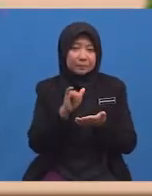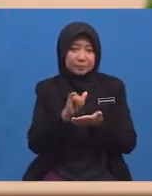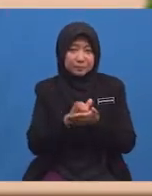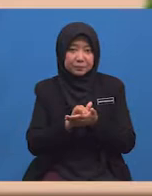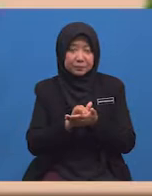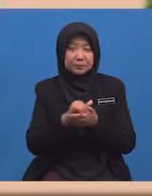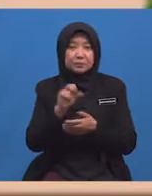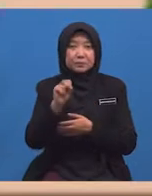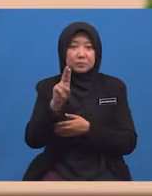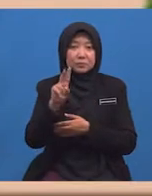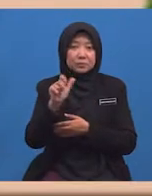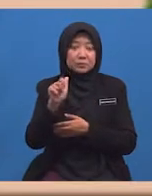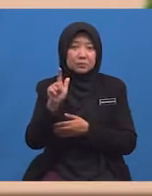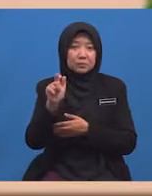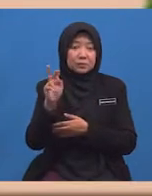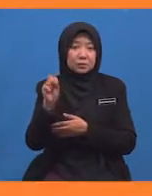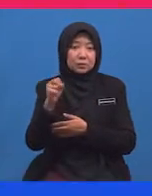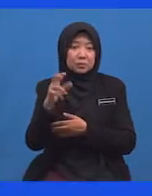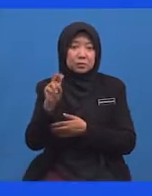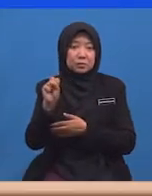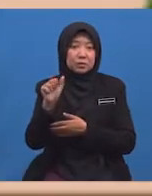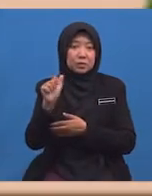Saudagar Besar dari Kuala Lumpur.